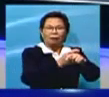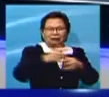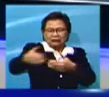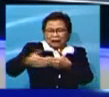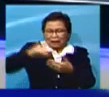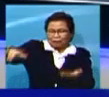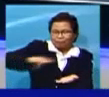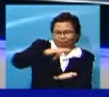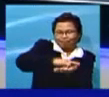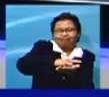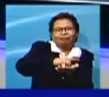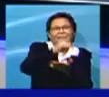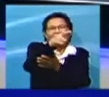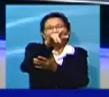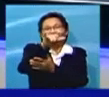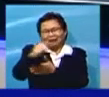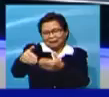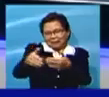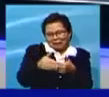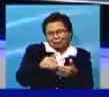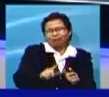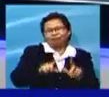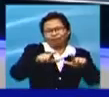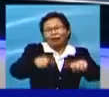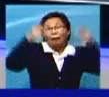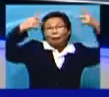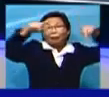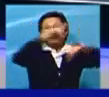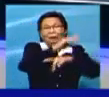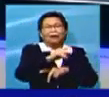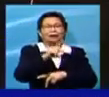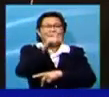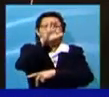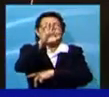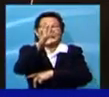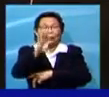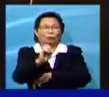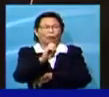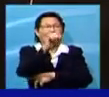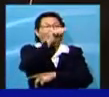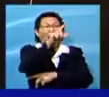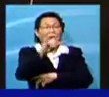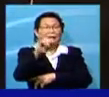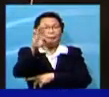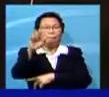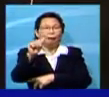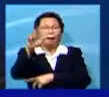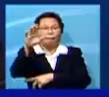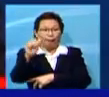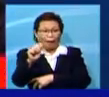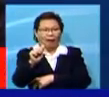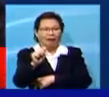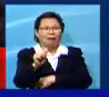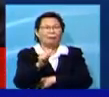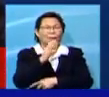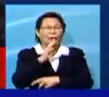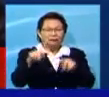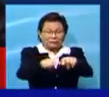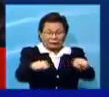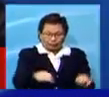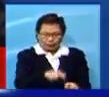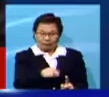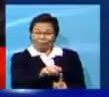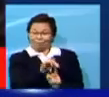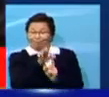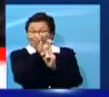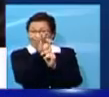antarabangsa Kuala Lumpur, KLIA. Menurut pengarah dan ketua pegawai eksekutif Alibaba, Daniel Yong Zhang, lokasi yang